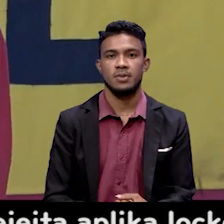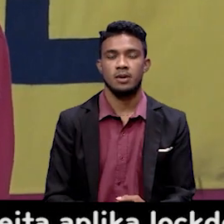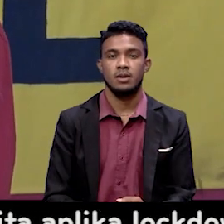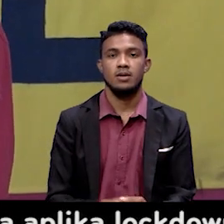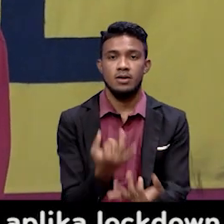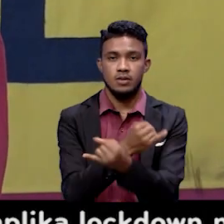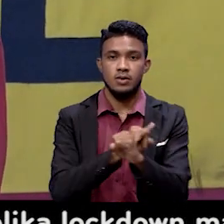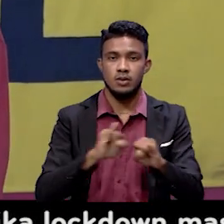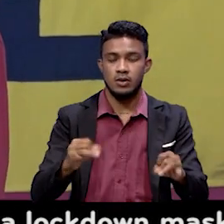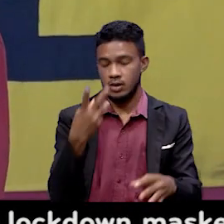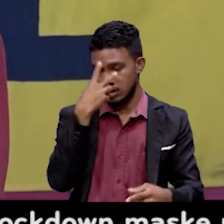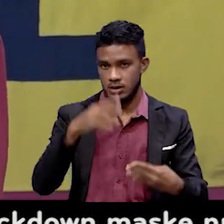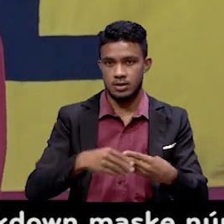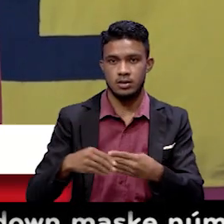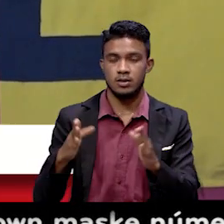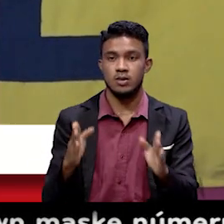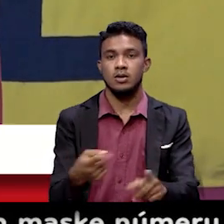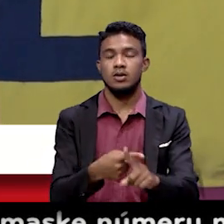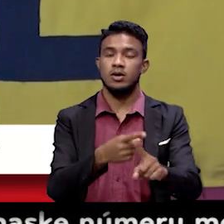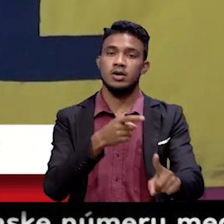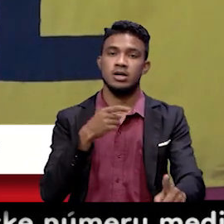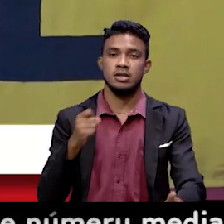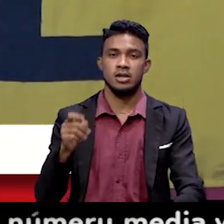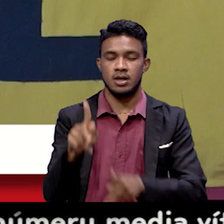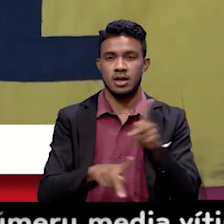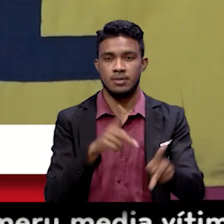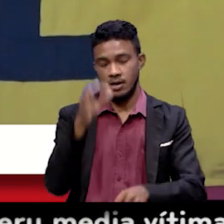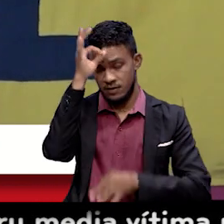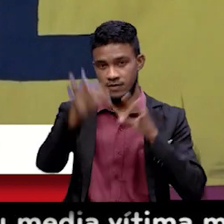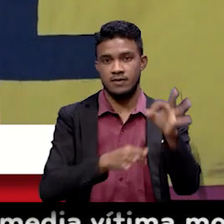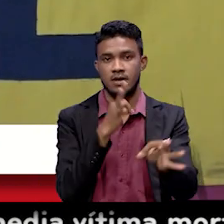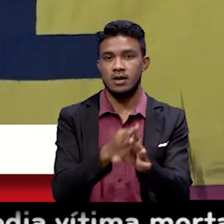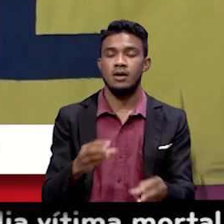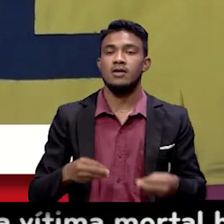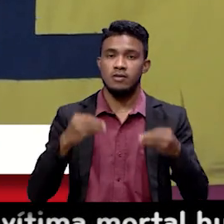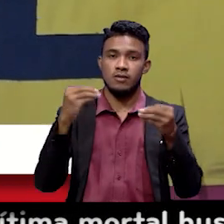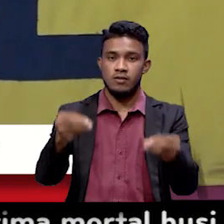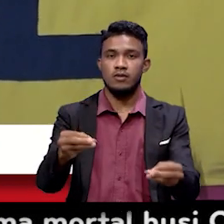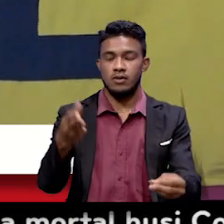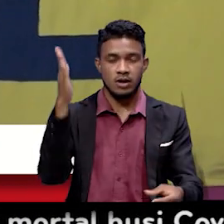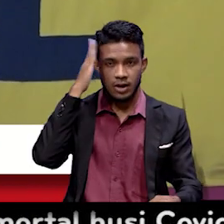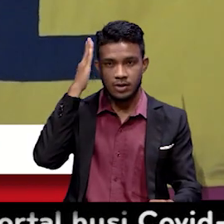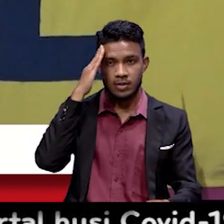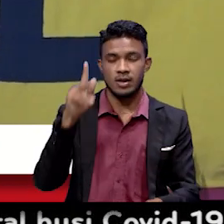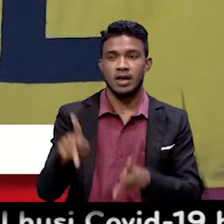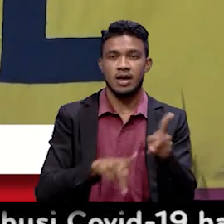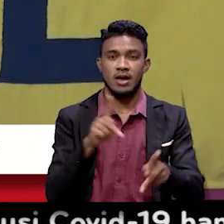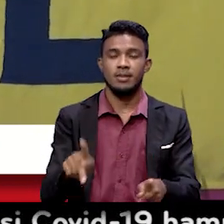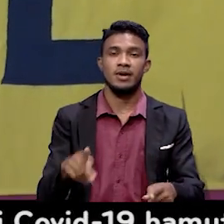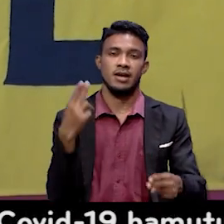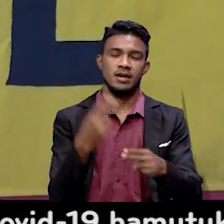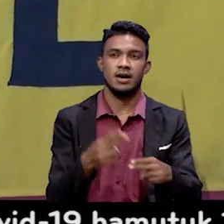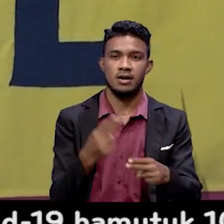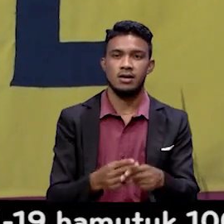Ukun ne mai husu det ba povo, husu povo ne confiança, fo ukun bo, para outro, ukun ho de povo ne nara. Mas se